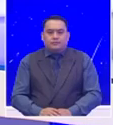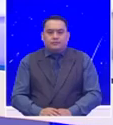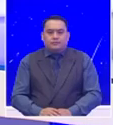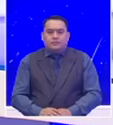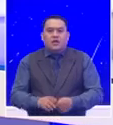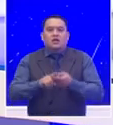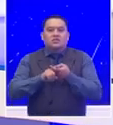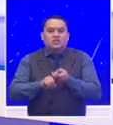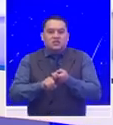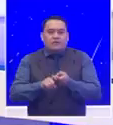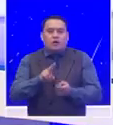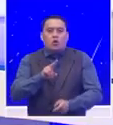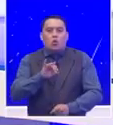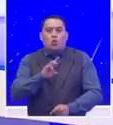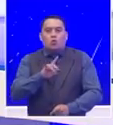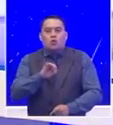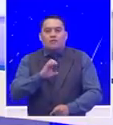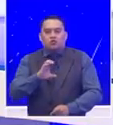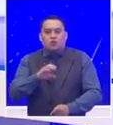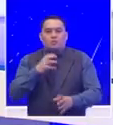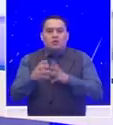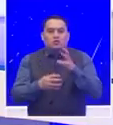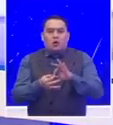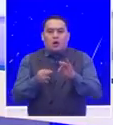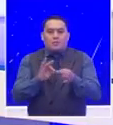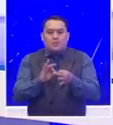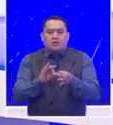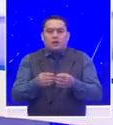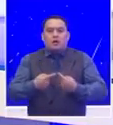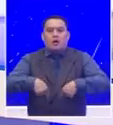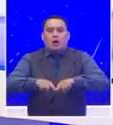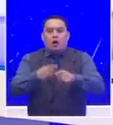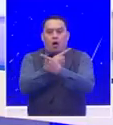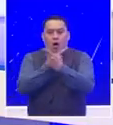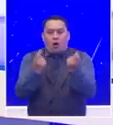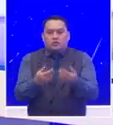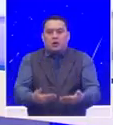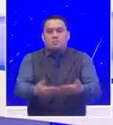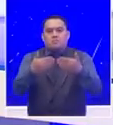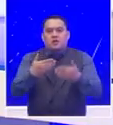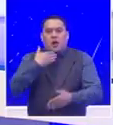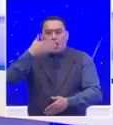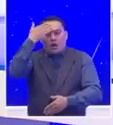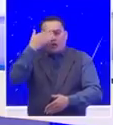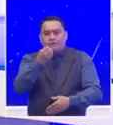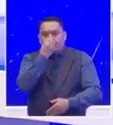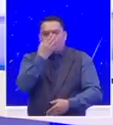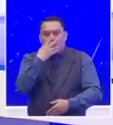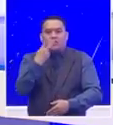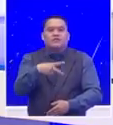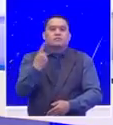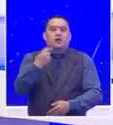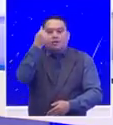В связи с пандемией коронавирусной инфекции Международный олимпийский комитет окончательно объявил о переносе летних Олимпийских игр в Токио